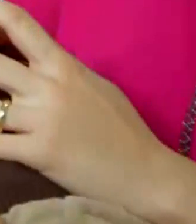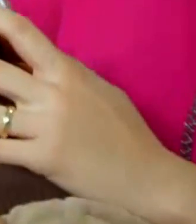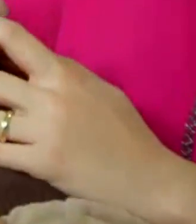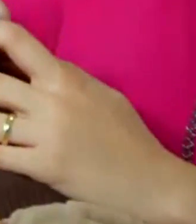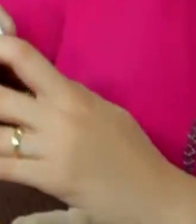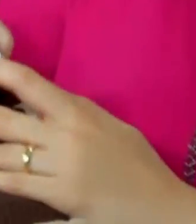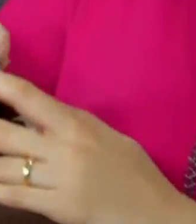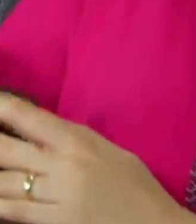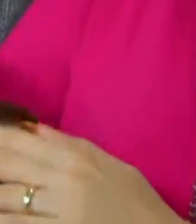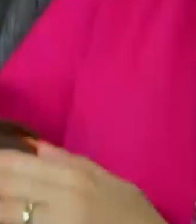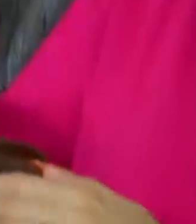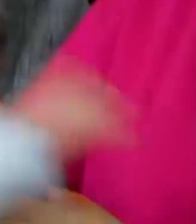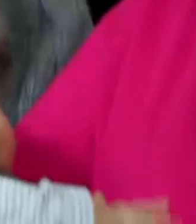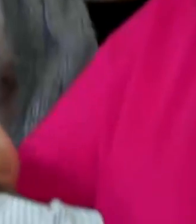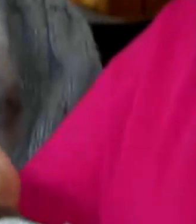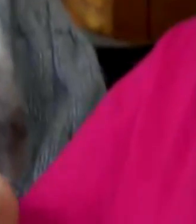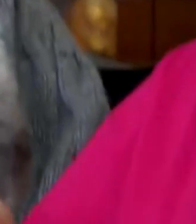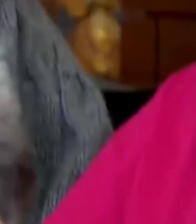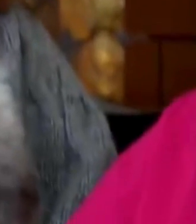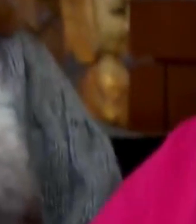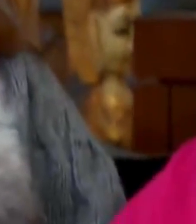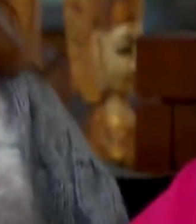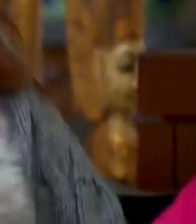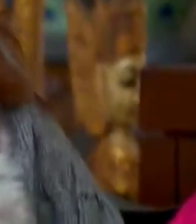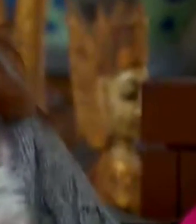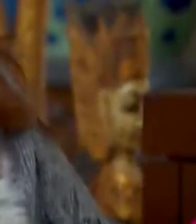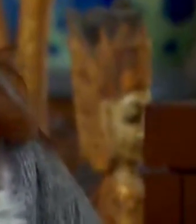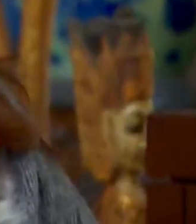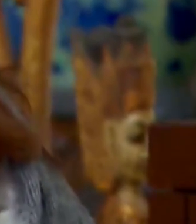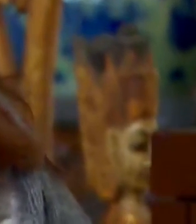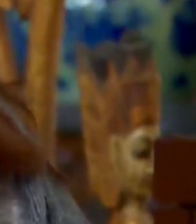Serpil Biricik'in kucağındaki Mahmut Kemal bebeğin başını okşuyor.